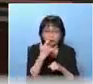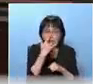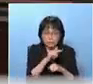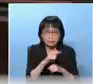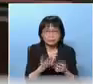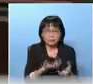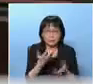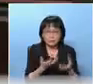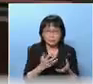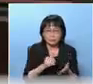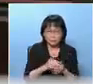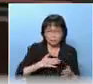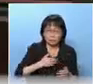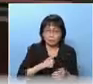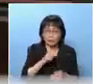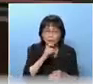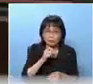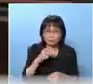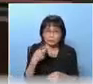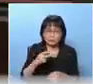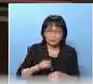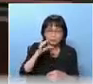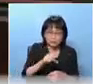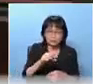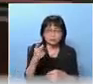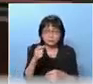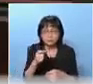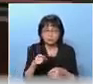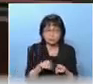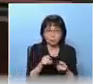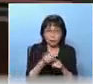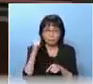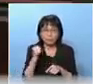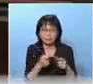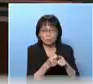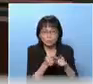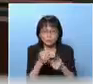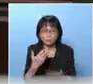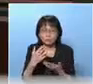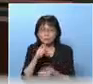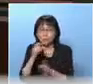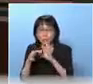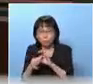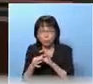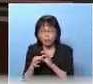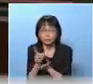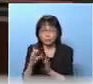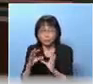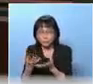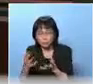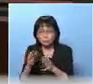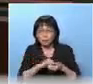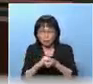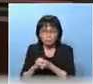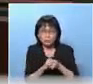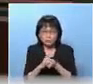輸基金預留2億元，去與營運的巴士公司以及其他的持份者合作，開展氫燃料